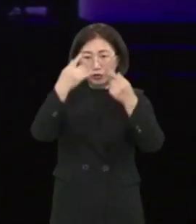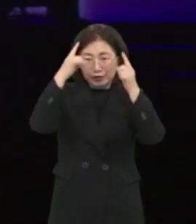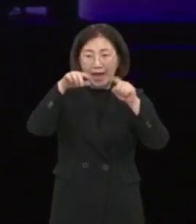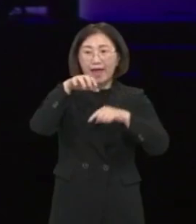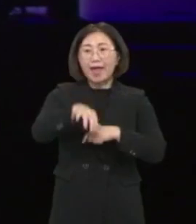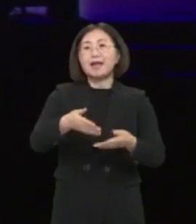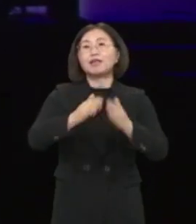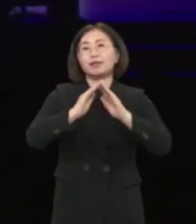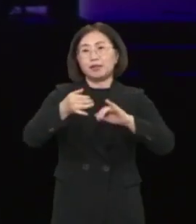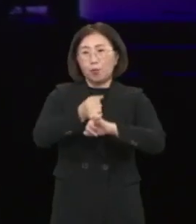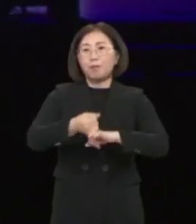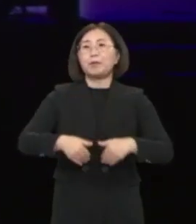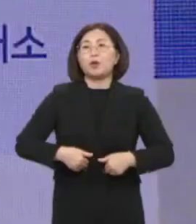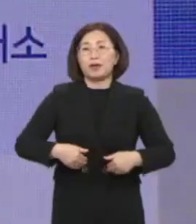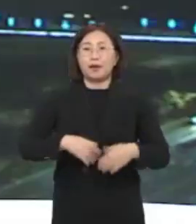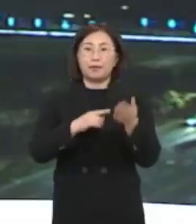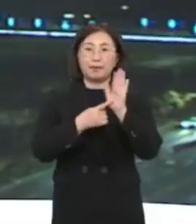한다고 강조했습니다.